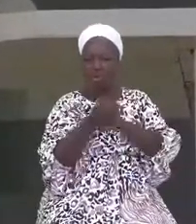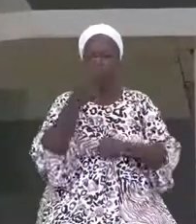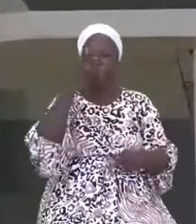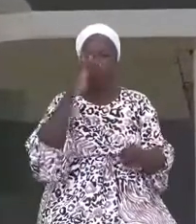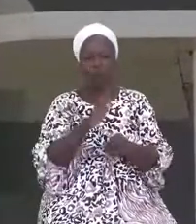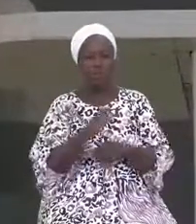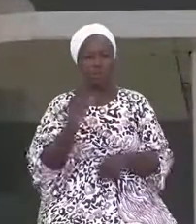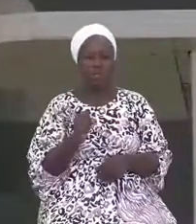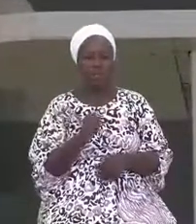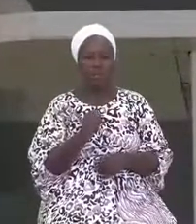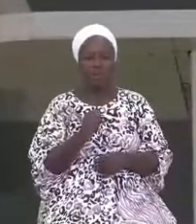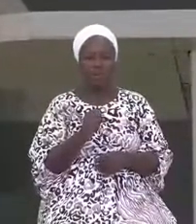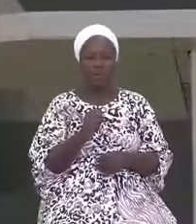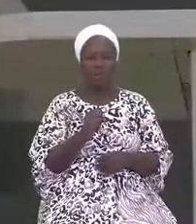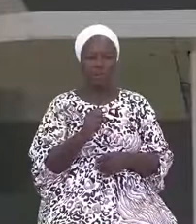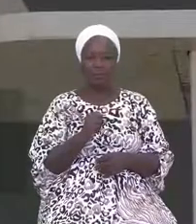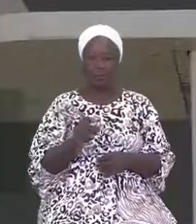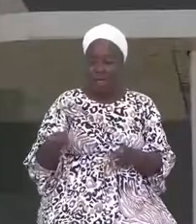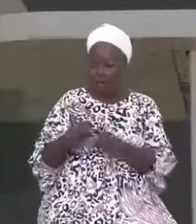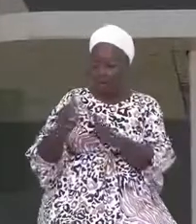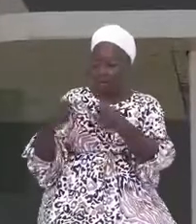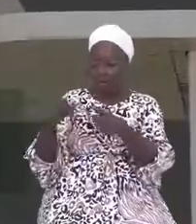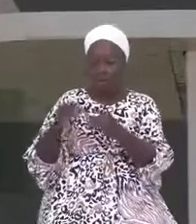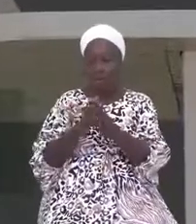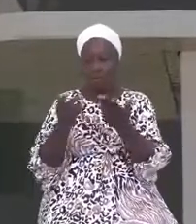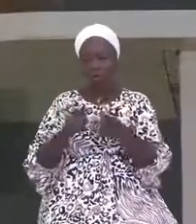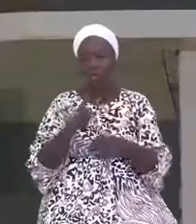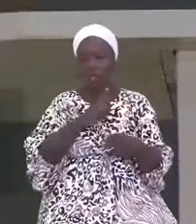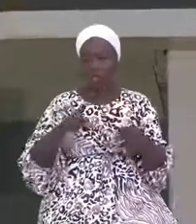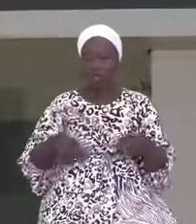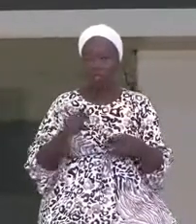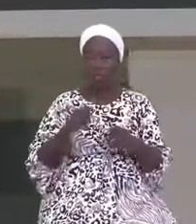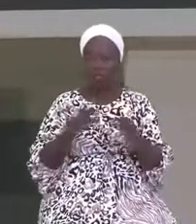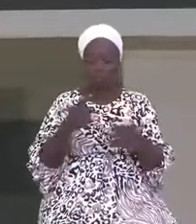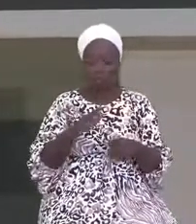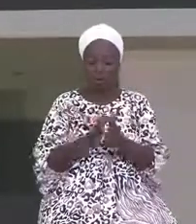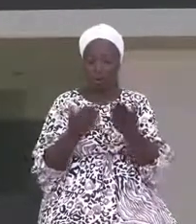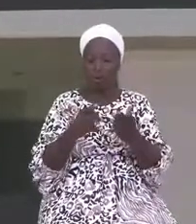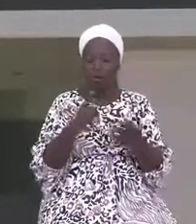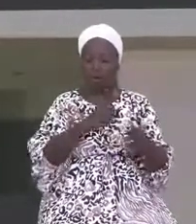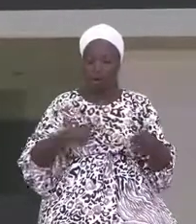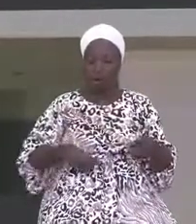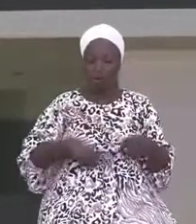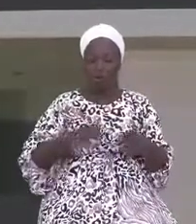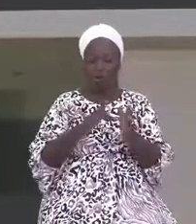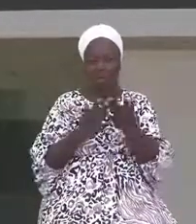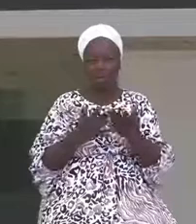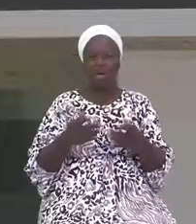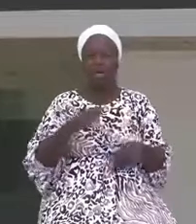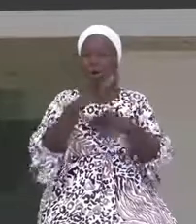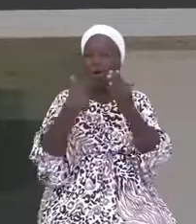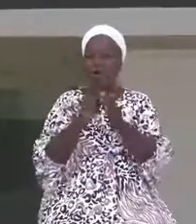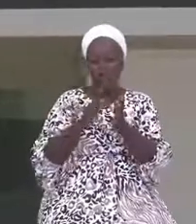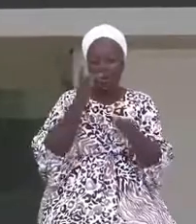un exode elle vient dans les autres livres de la Bible dans les sommes les promesses que nous avons